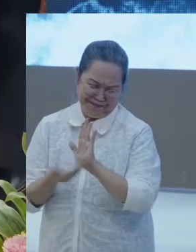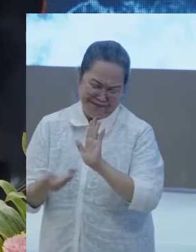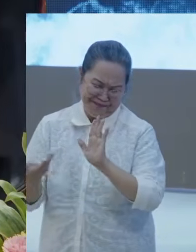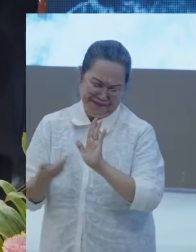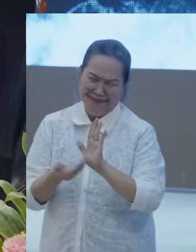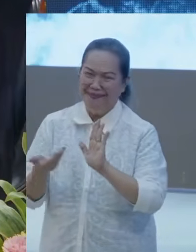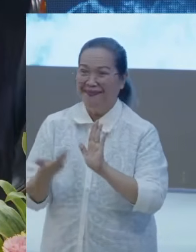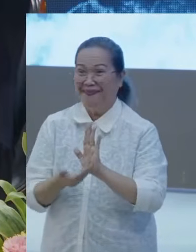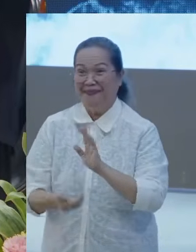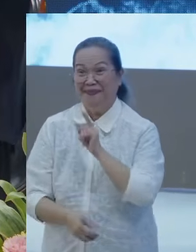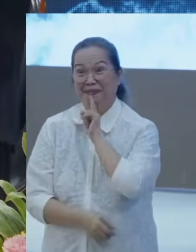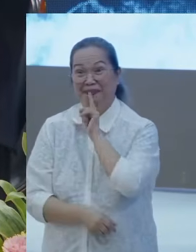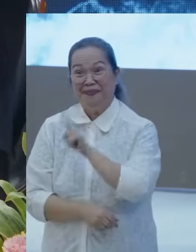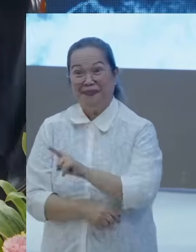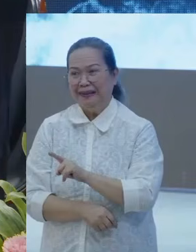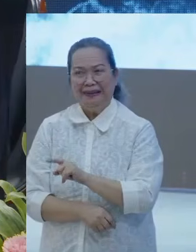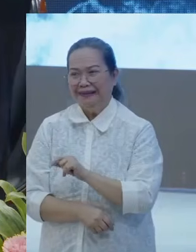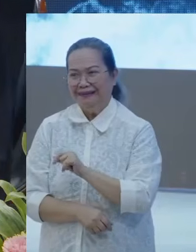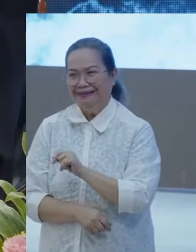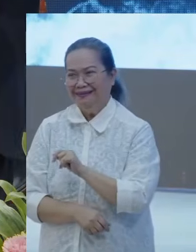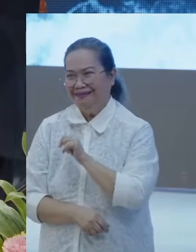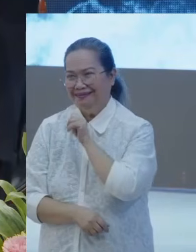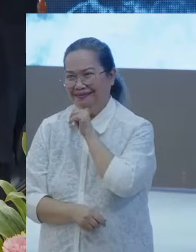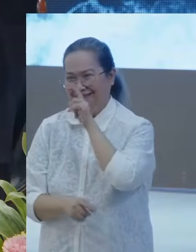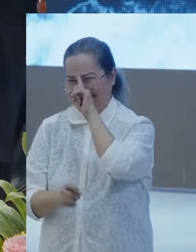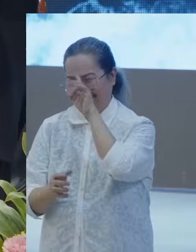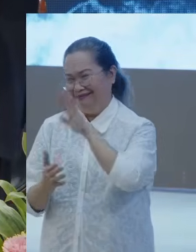mo, ayaw maniwala nun.